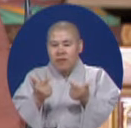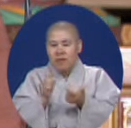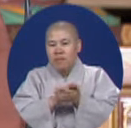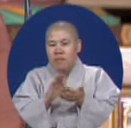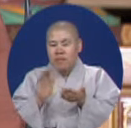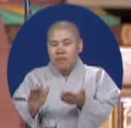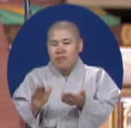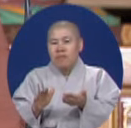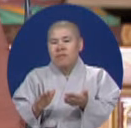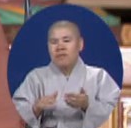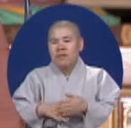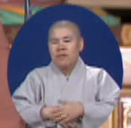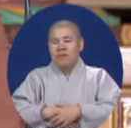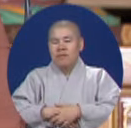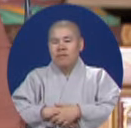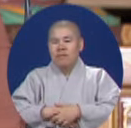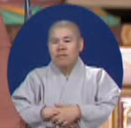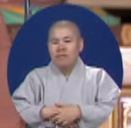여여자제.